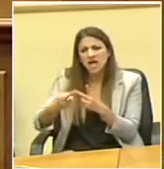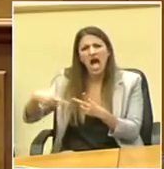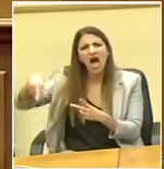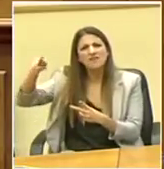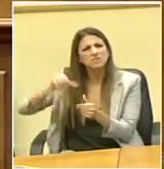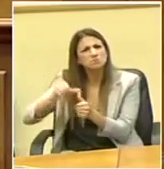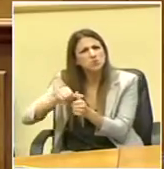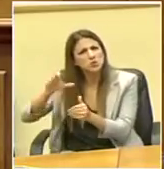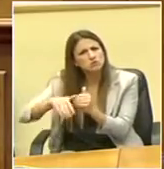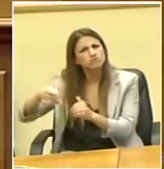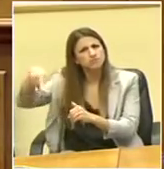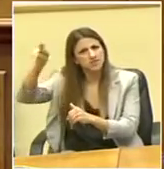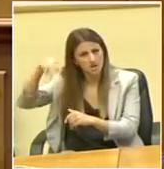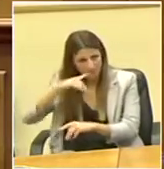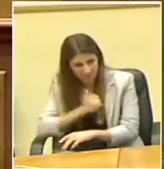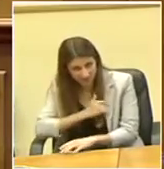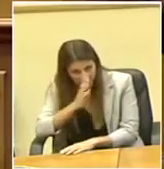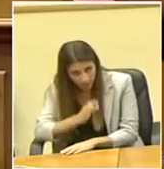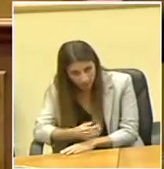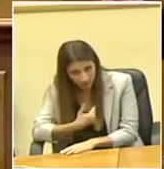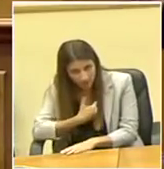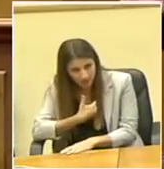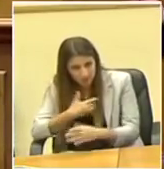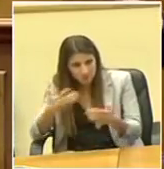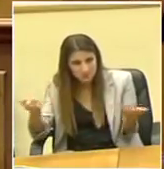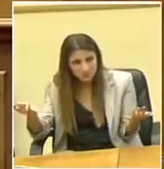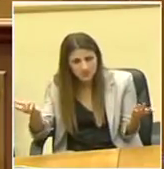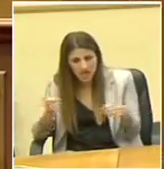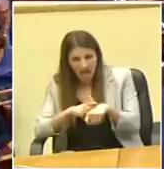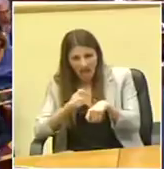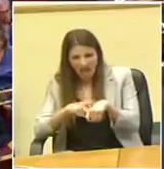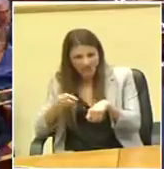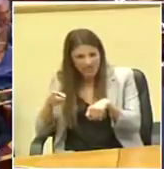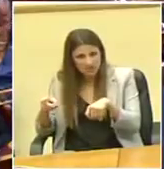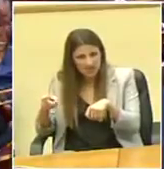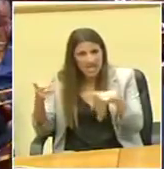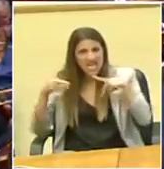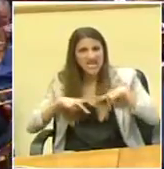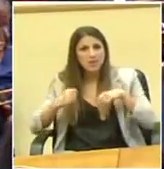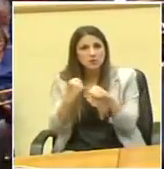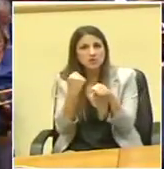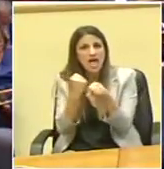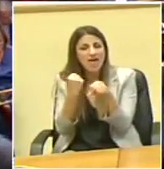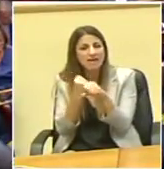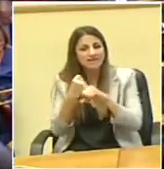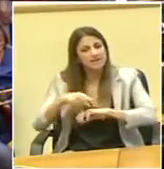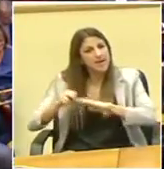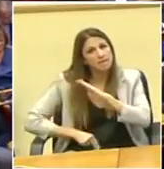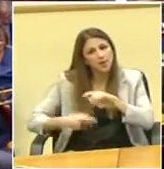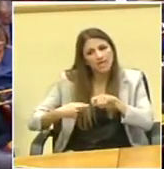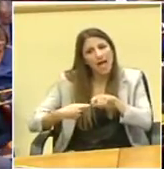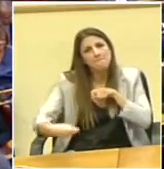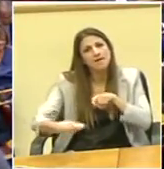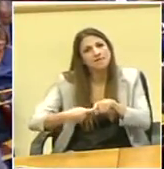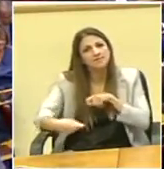κατώτατου μισθού? Το πιστεύετε αυτό που τώρα υπέγραψε η Υπουργός Εργασίας για την επεκτασιμότητα που λέγατε